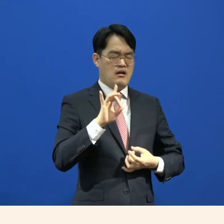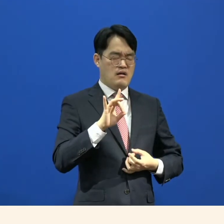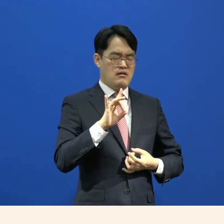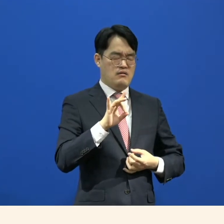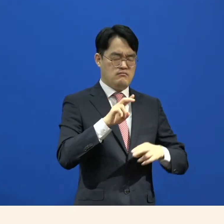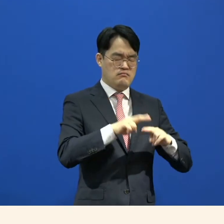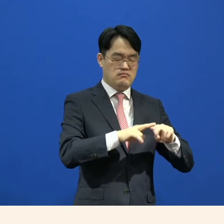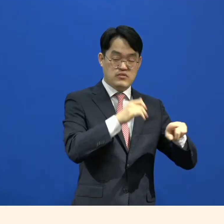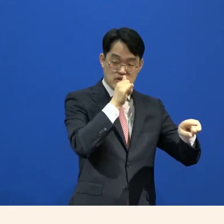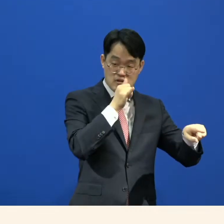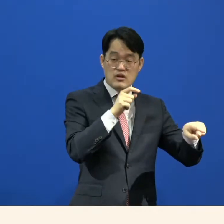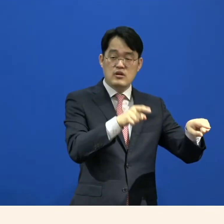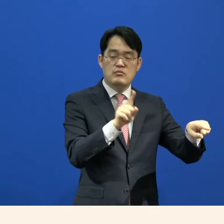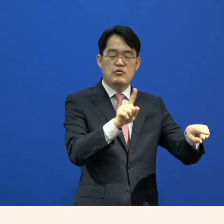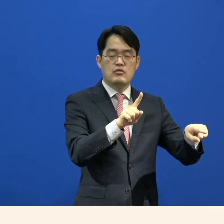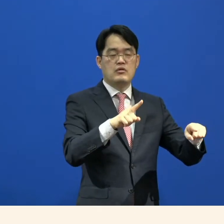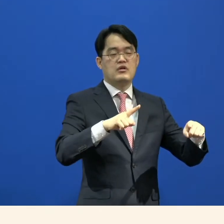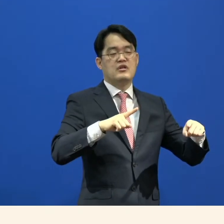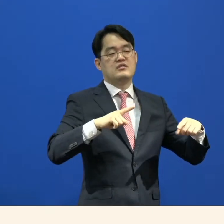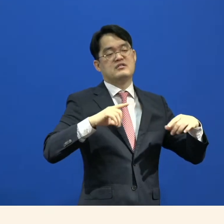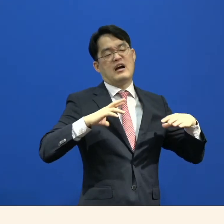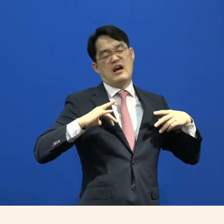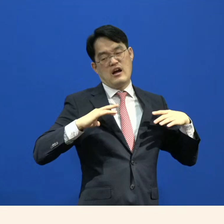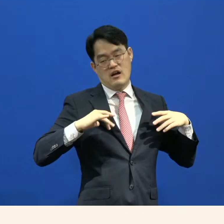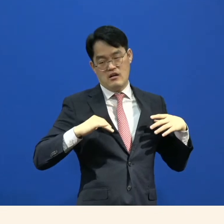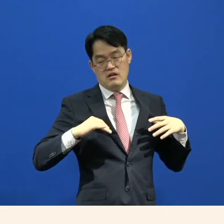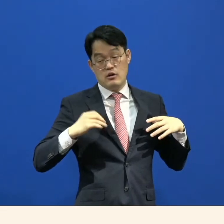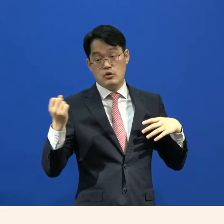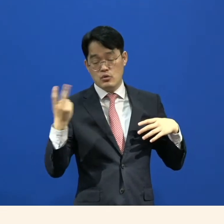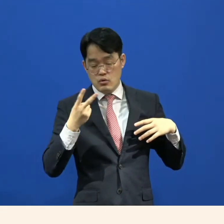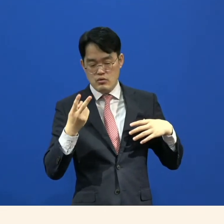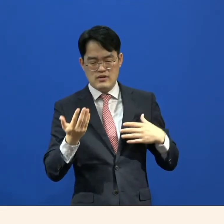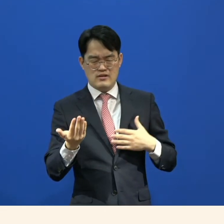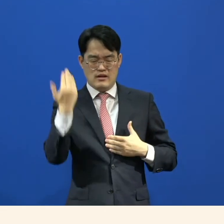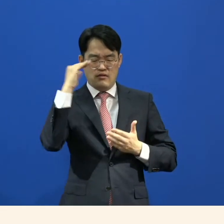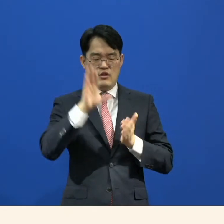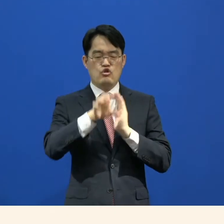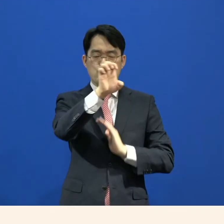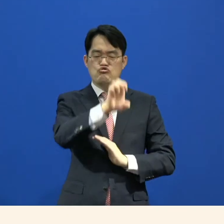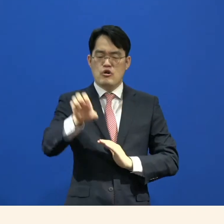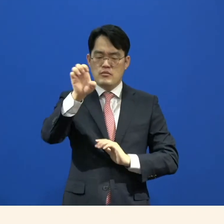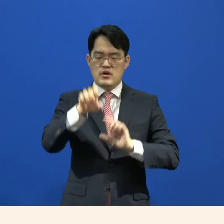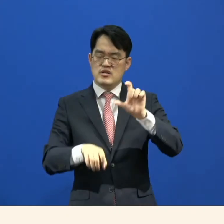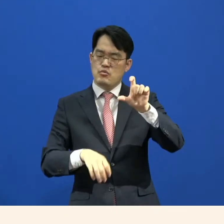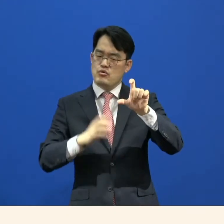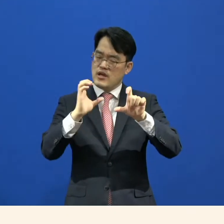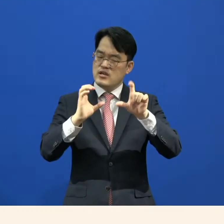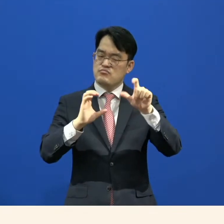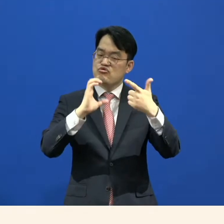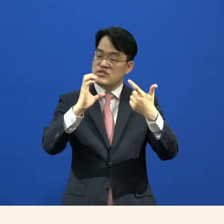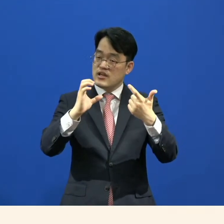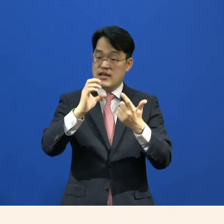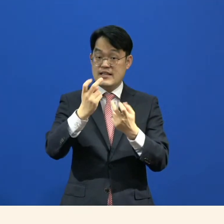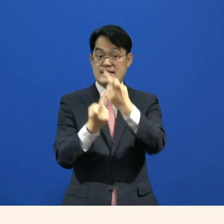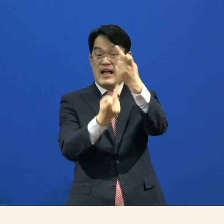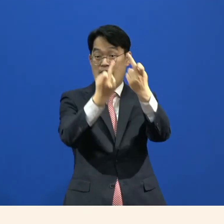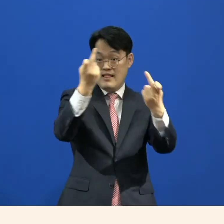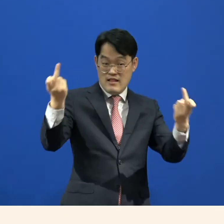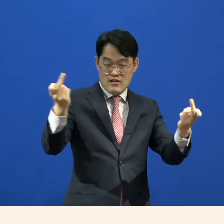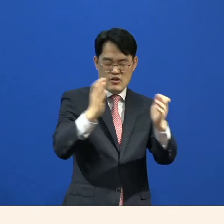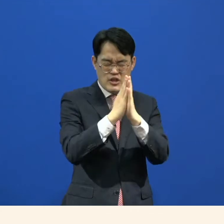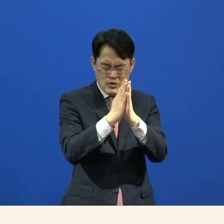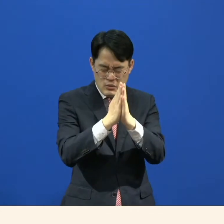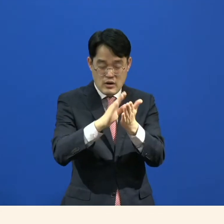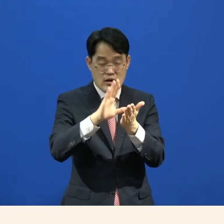중세의 수도원도 마찬가지입니다. 특이한 고행을 한 수도사가 그 수도원에 있느냐 없느냐, 거기에 따라서